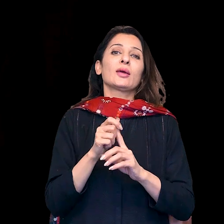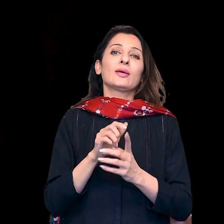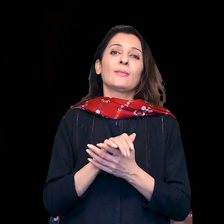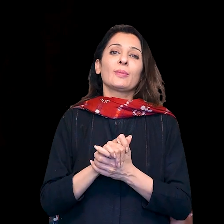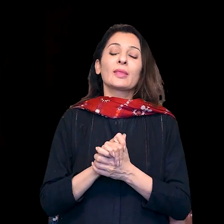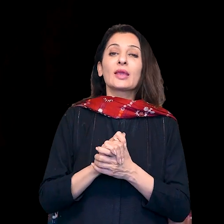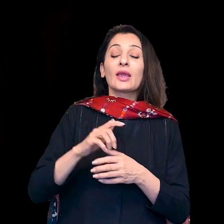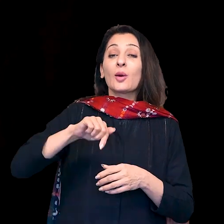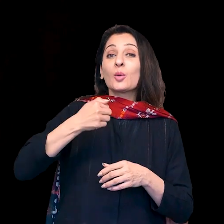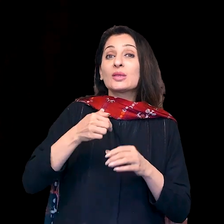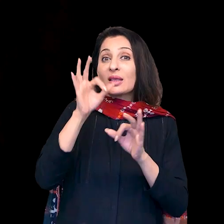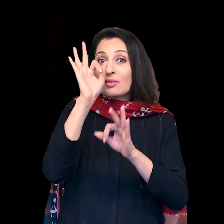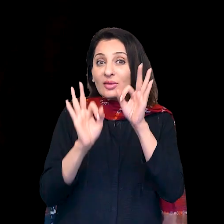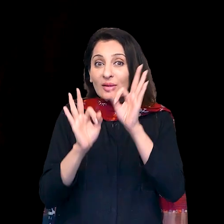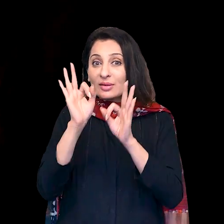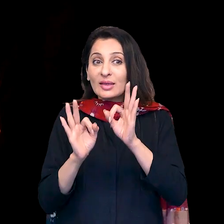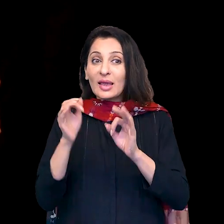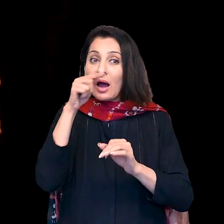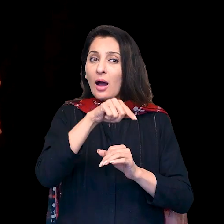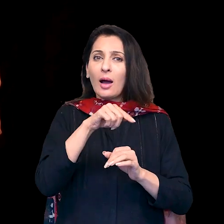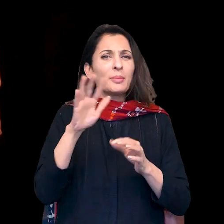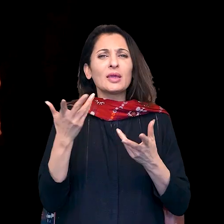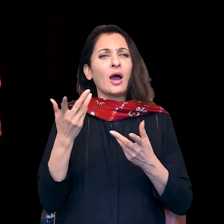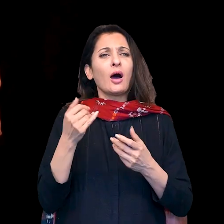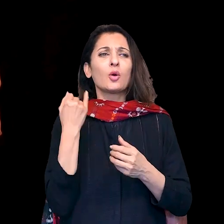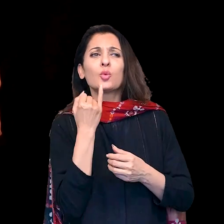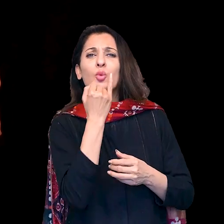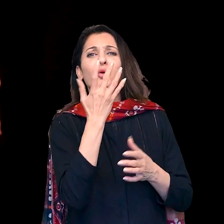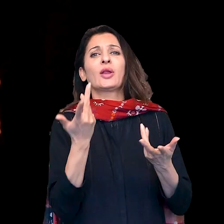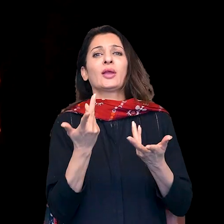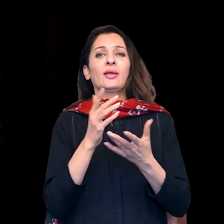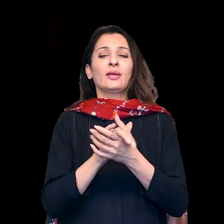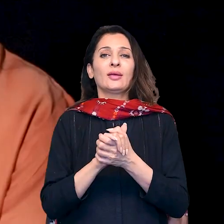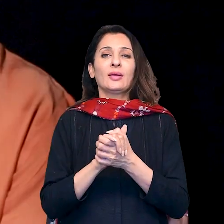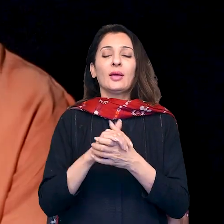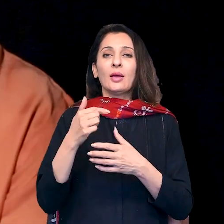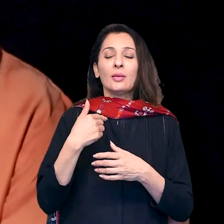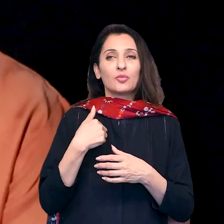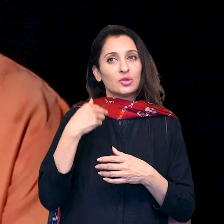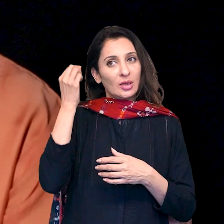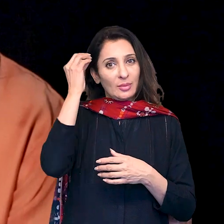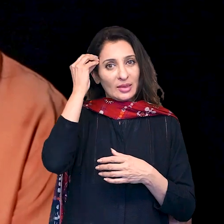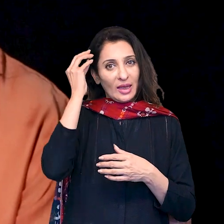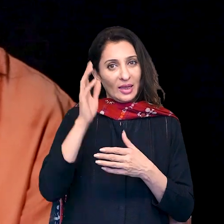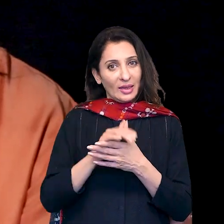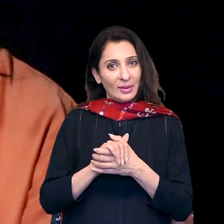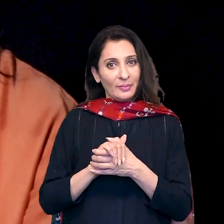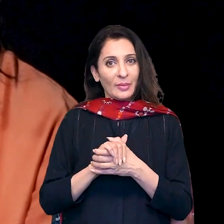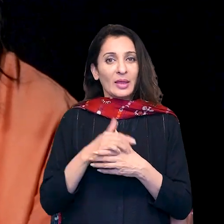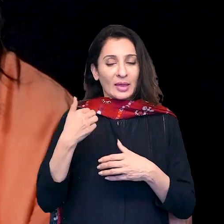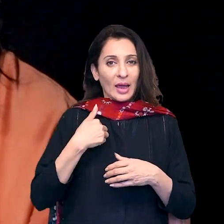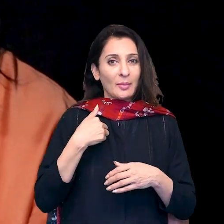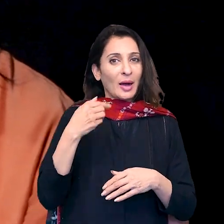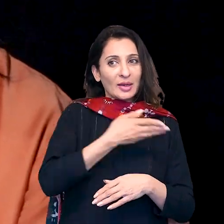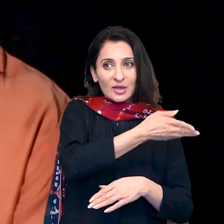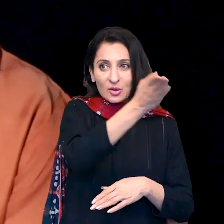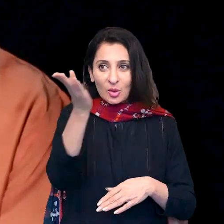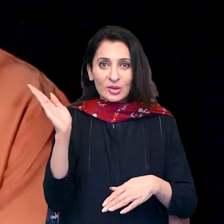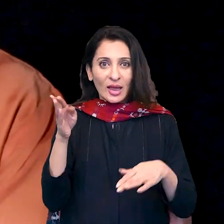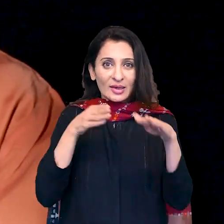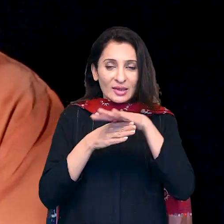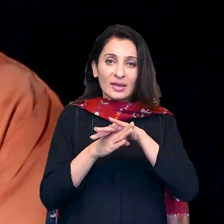to being careful in terms of what is it that you're looking for. मुझे जहाँ तक पता है, within our own